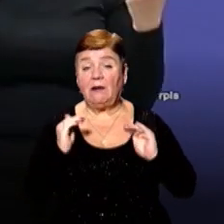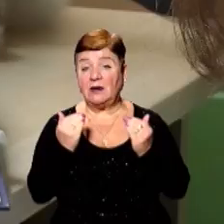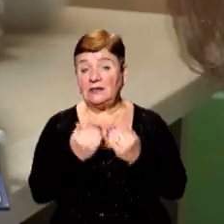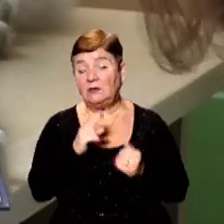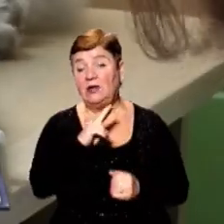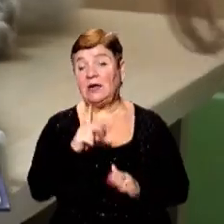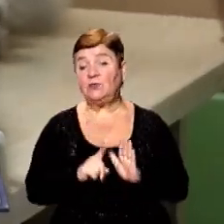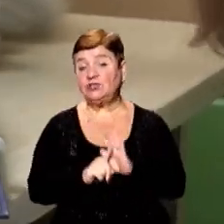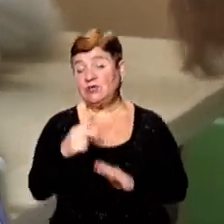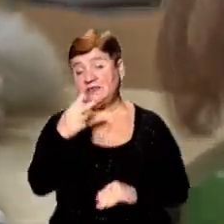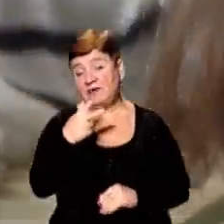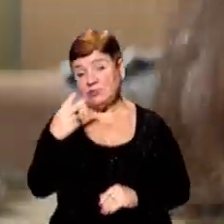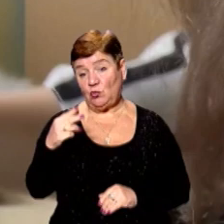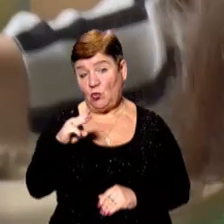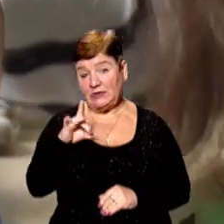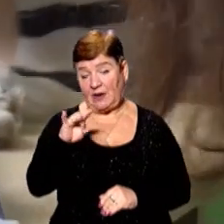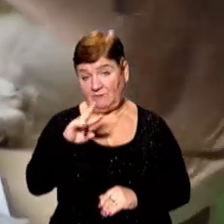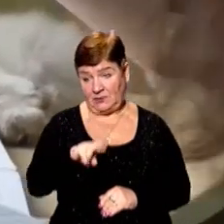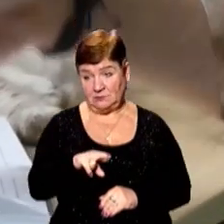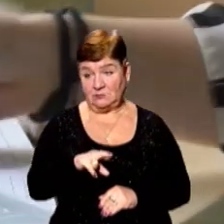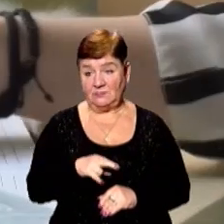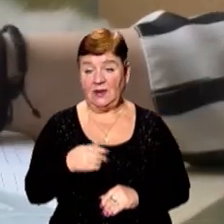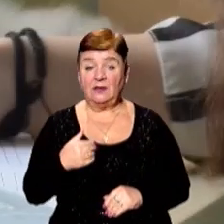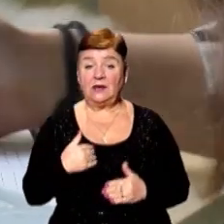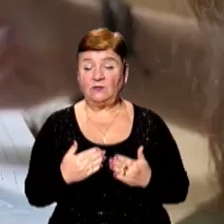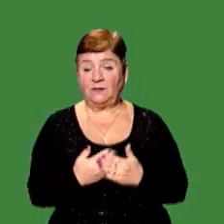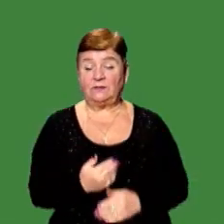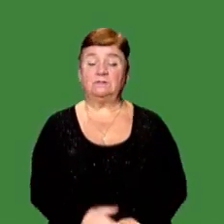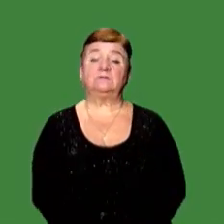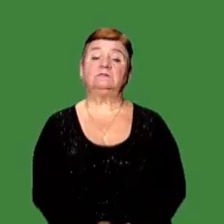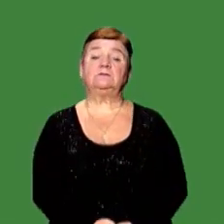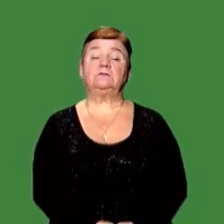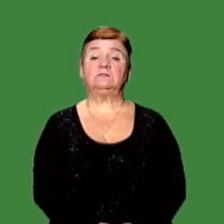розпочнеться 22 травня. Оксана Ушакова, Остап Попович, новини на Суспільному.